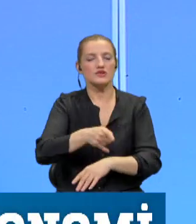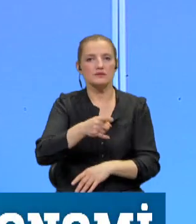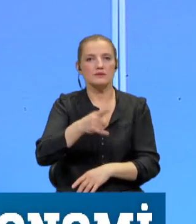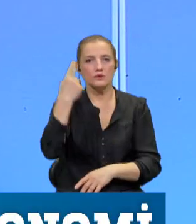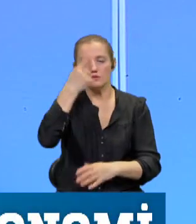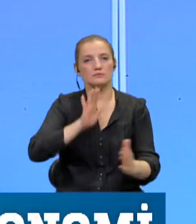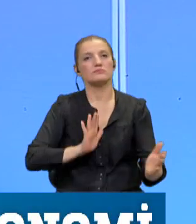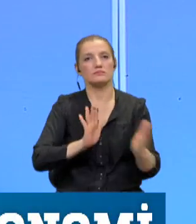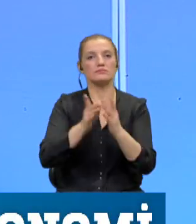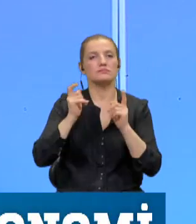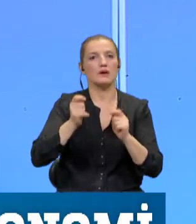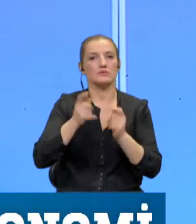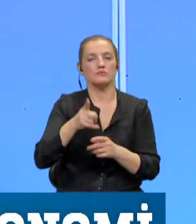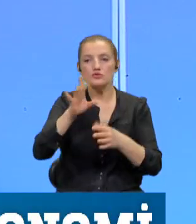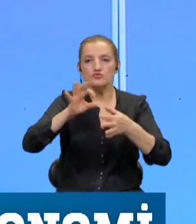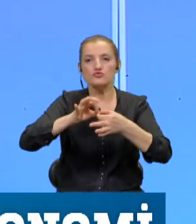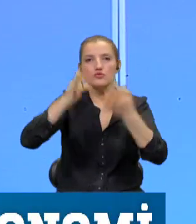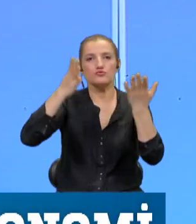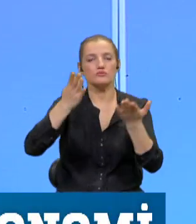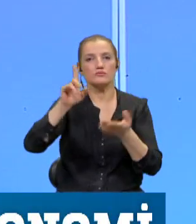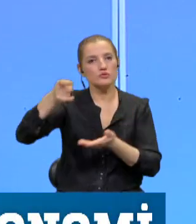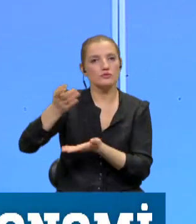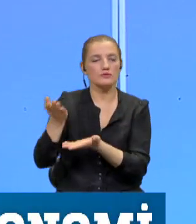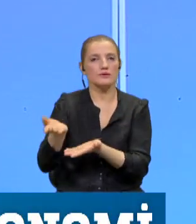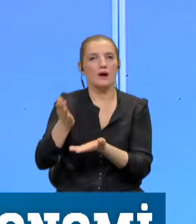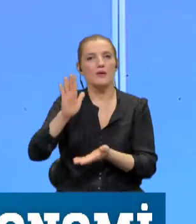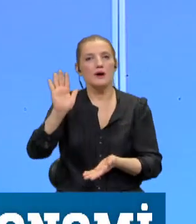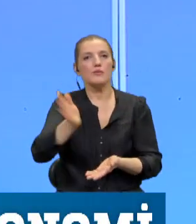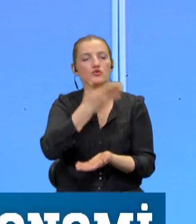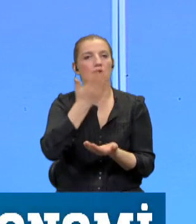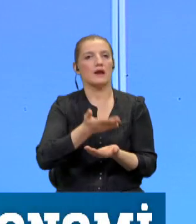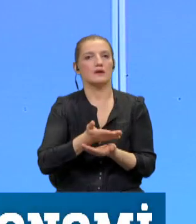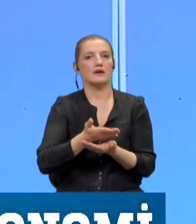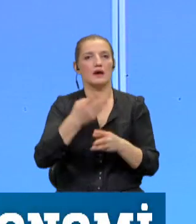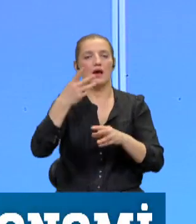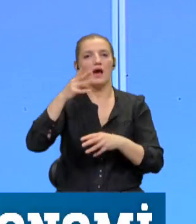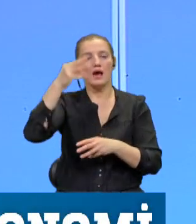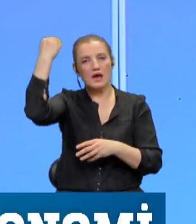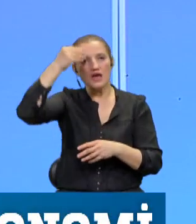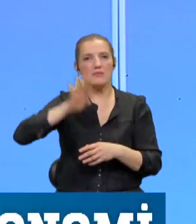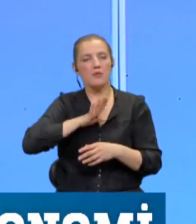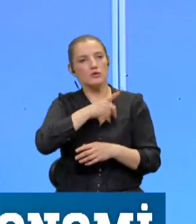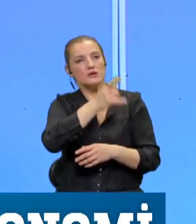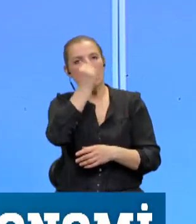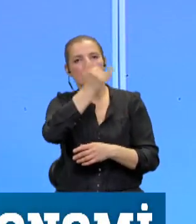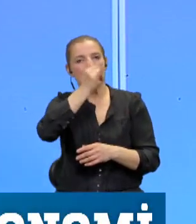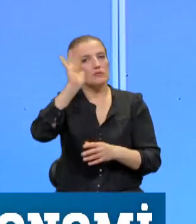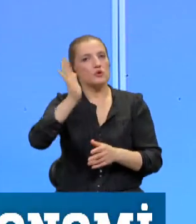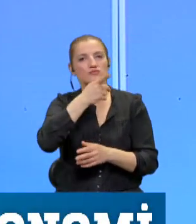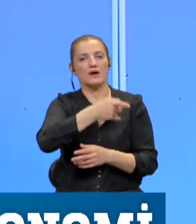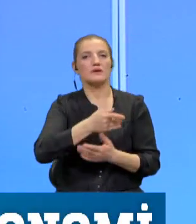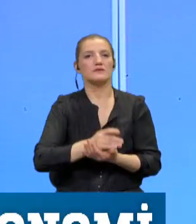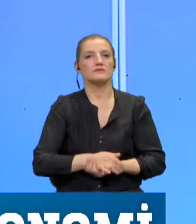yüzleşmek zorunda Sen buna bir çözüm bulacaksan bul boşver Ekrem İmamoğlu şöyledir böyledir